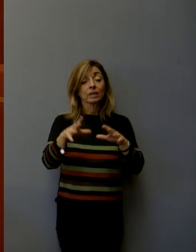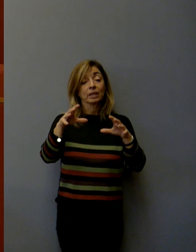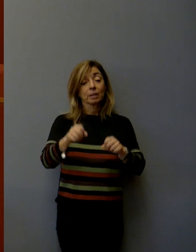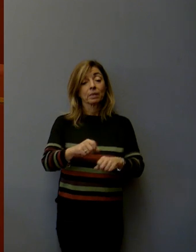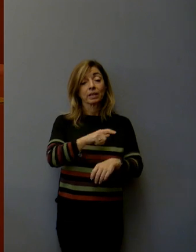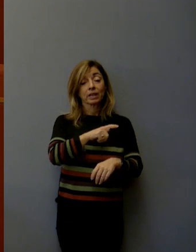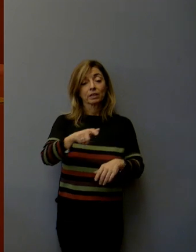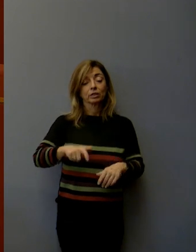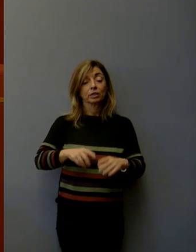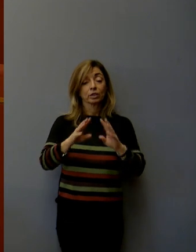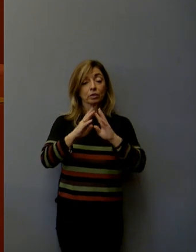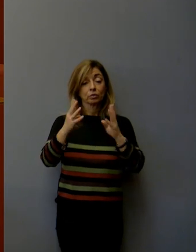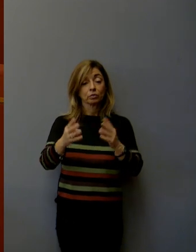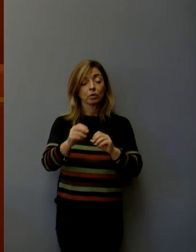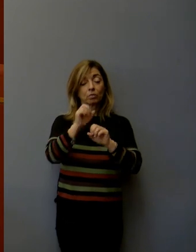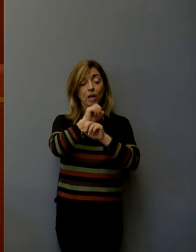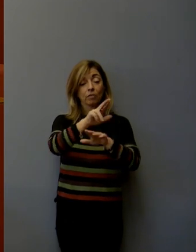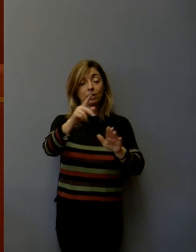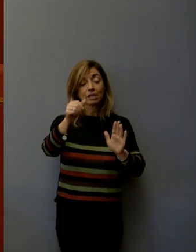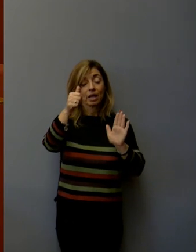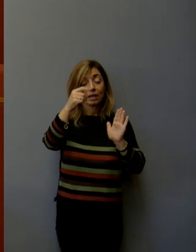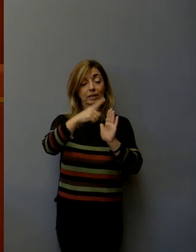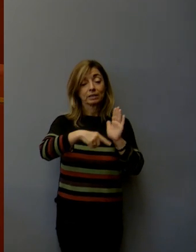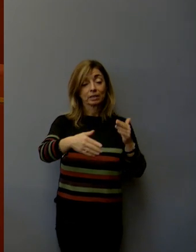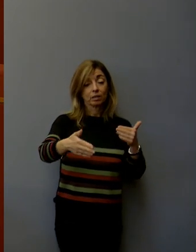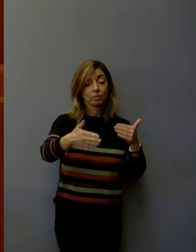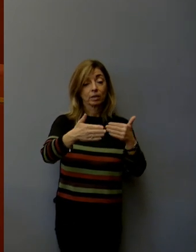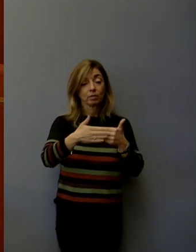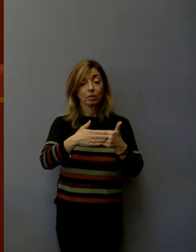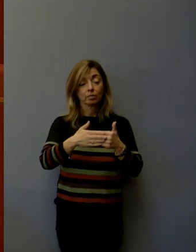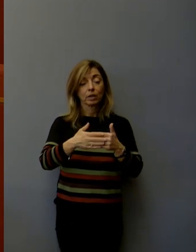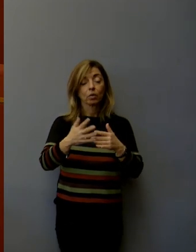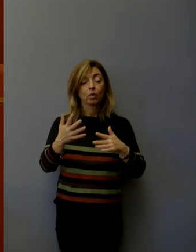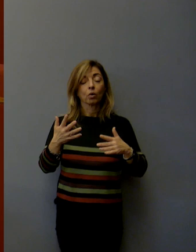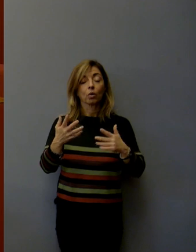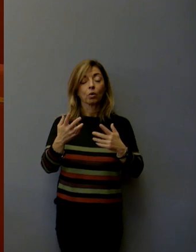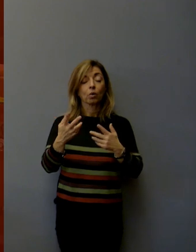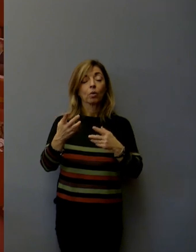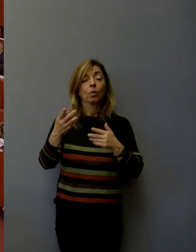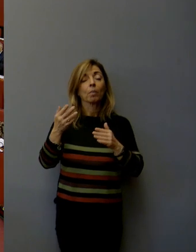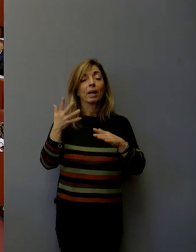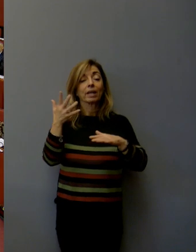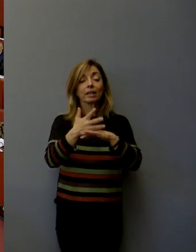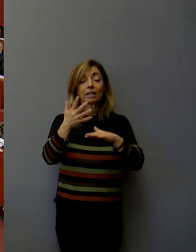il sindaco l'aggiunta di informare in sei mesi il consiglio comunale circa di rinvenimenti svolti e quelli programmati Grazie